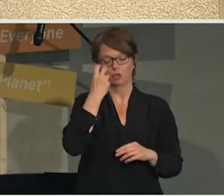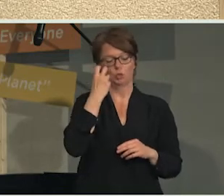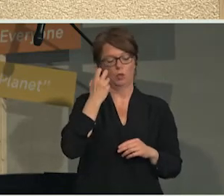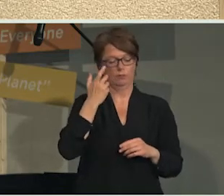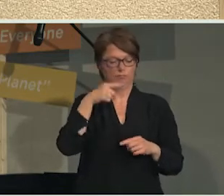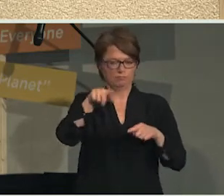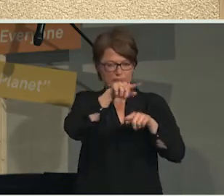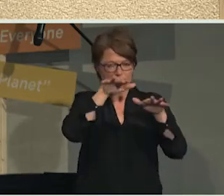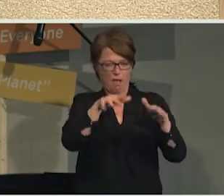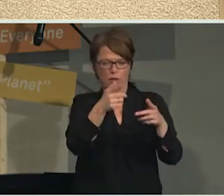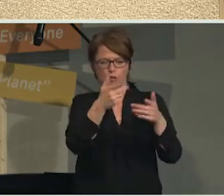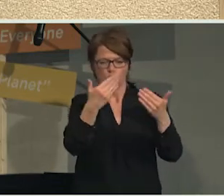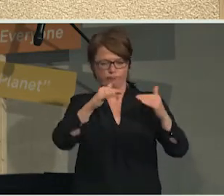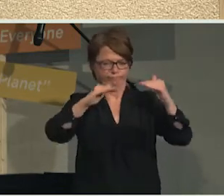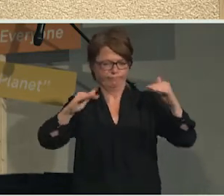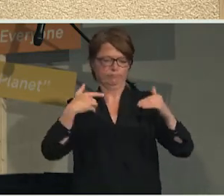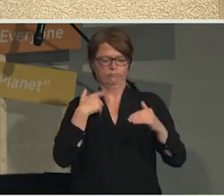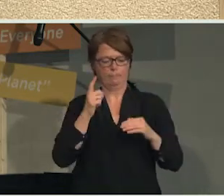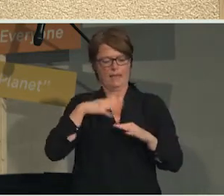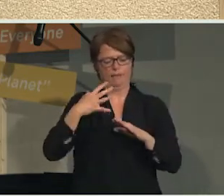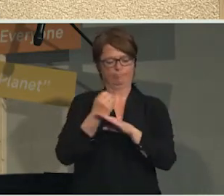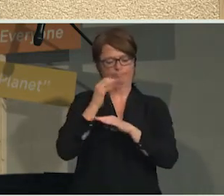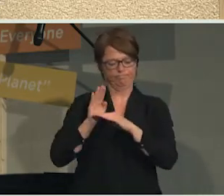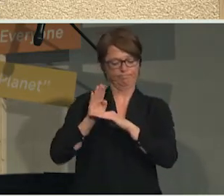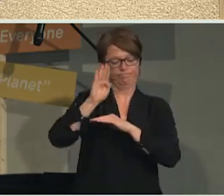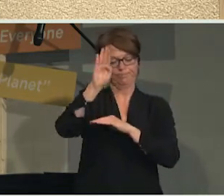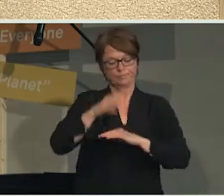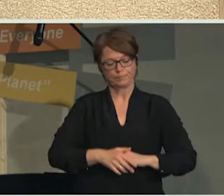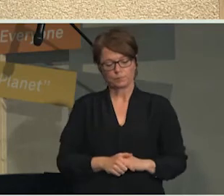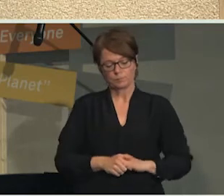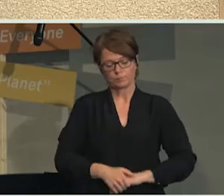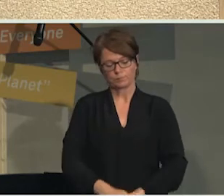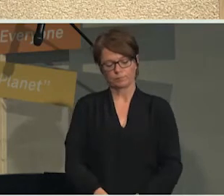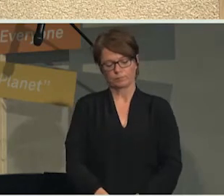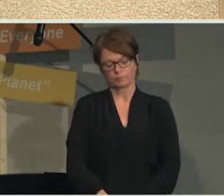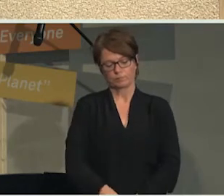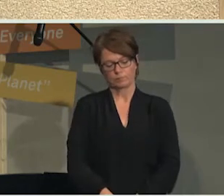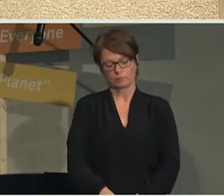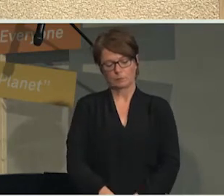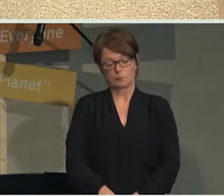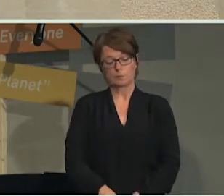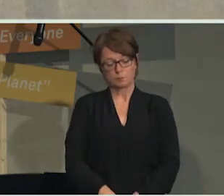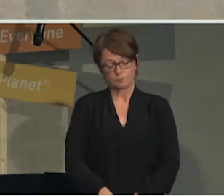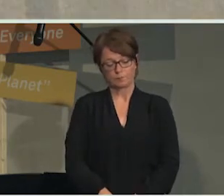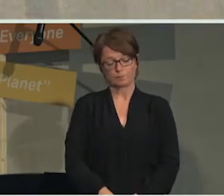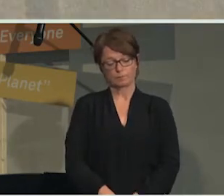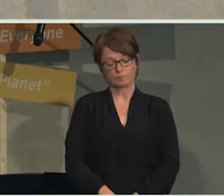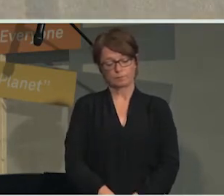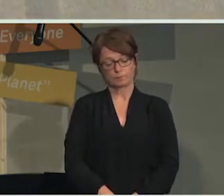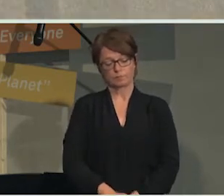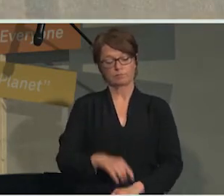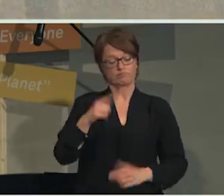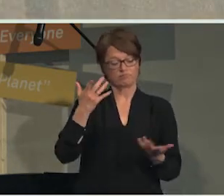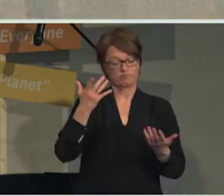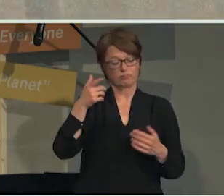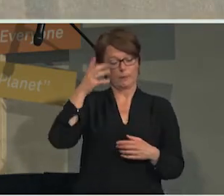im ehrenwerten deutschen Theater finden könnt, der es mit dem größten Budget bis heute nicht geschafft hat, eine schwarze Kollegin